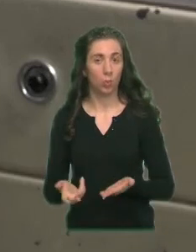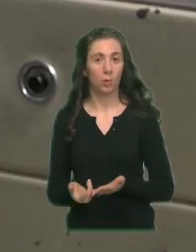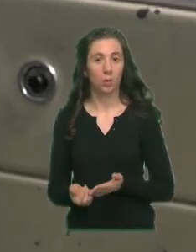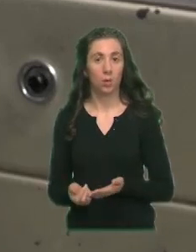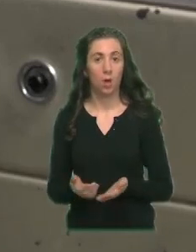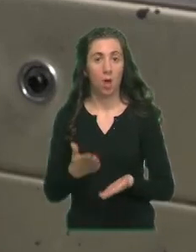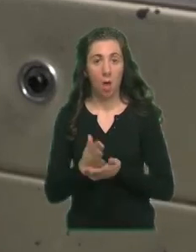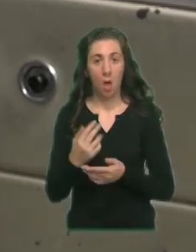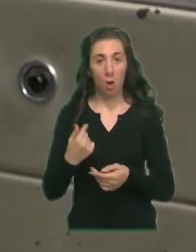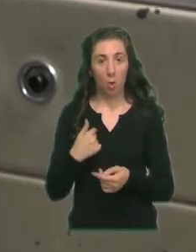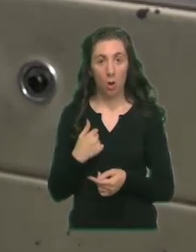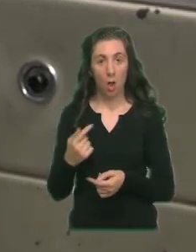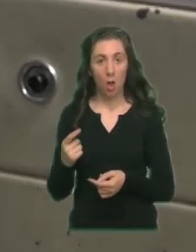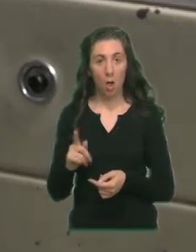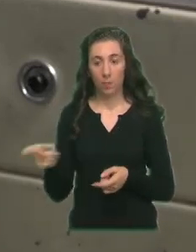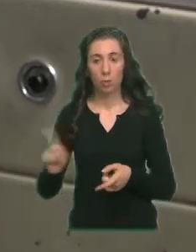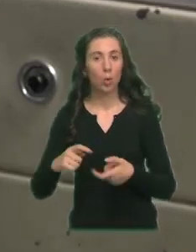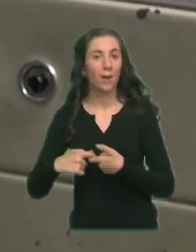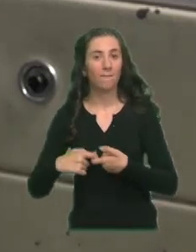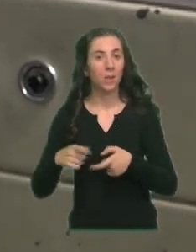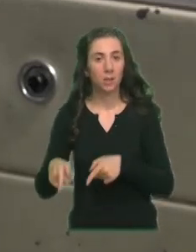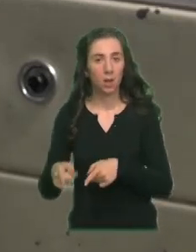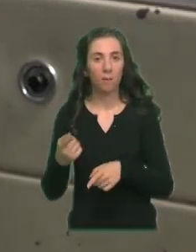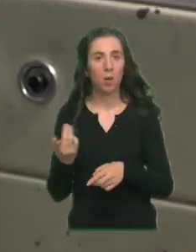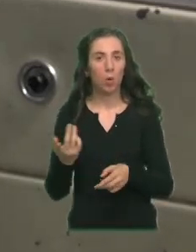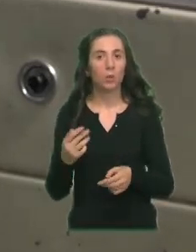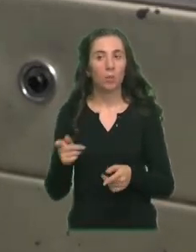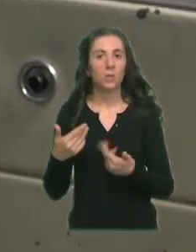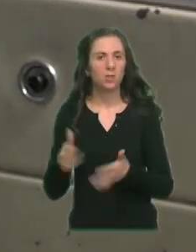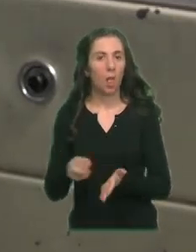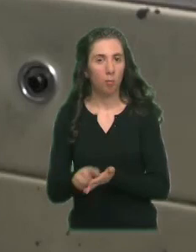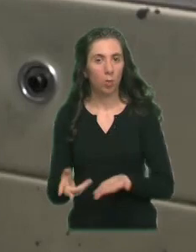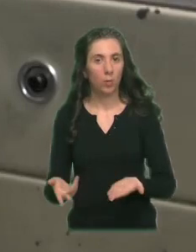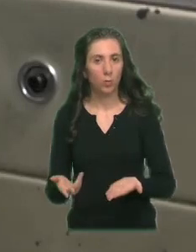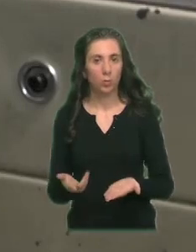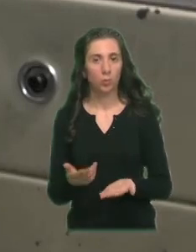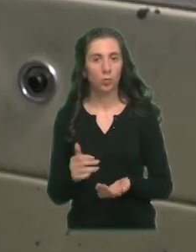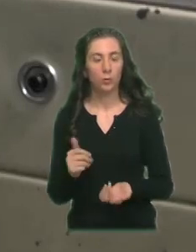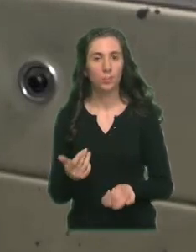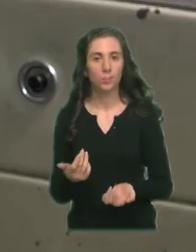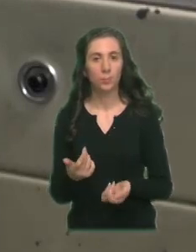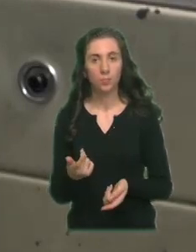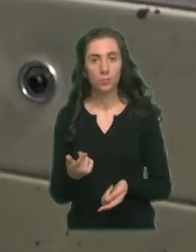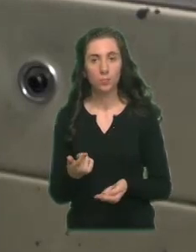Inače, da nije ta vezana takva, onda bi to vjerojatno slabo išlo, ne, jer recimo